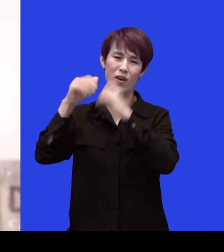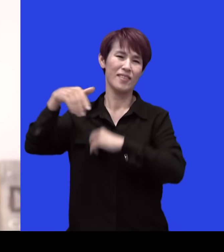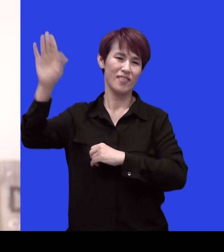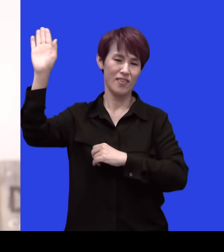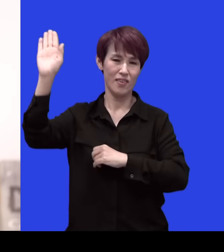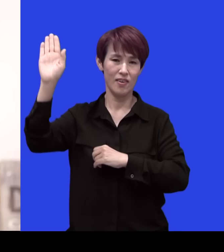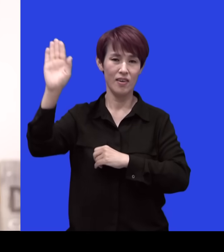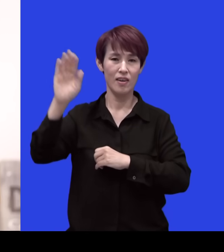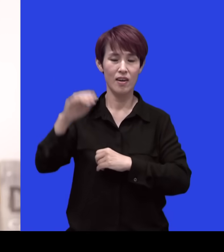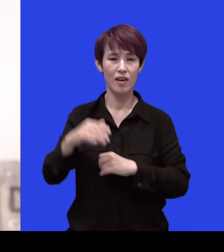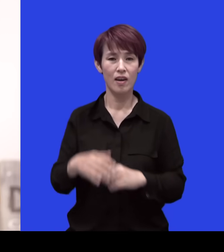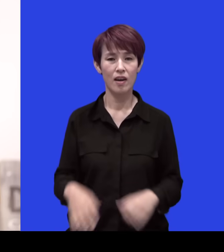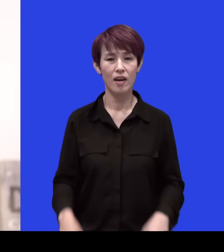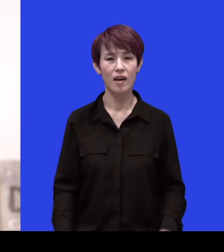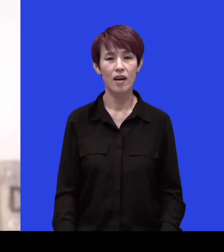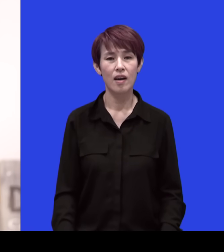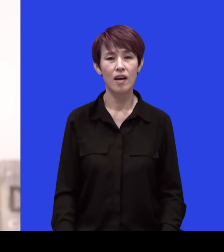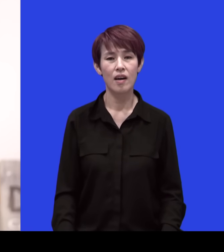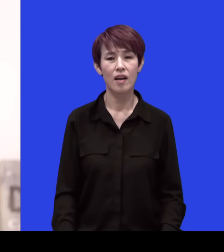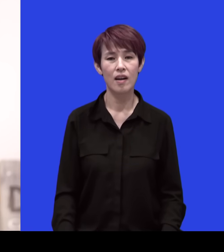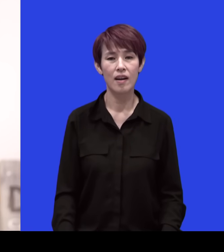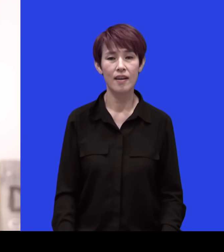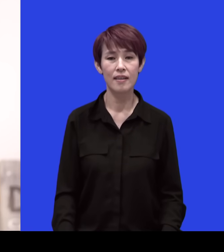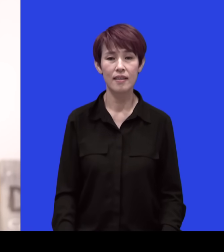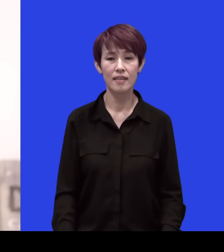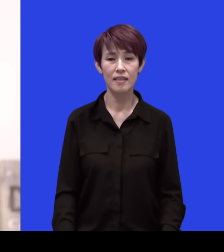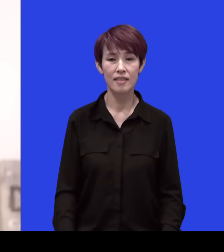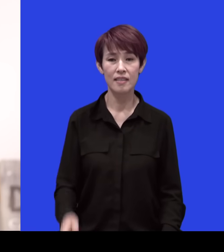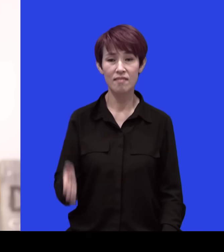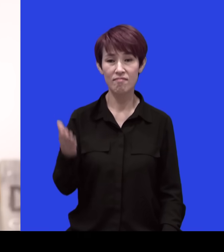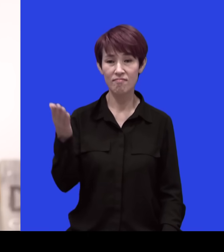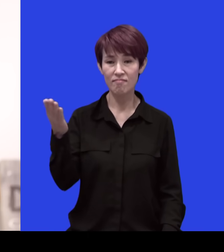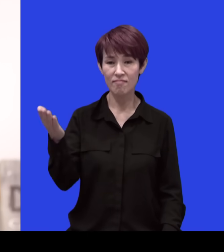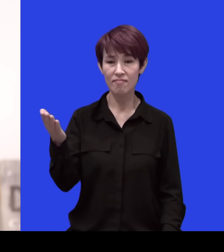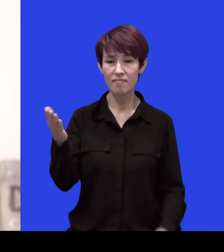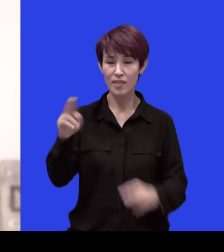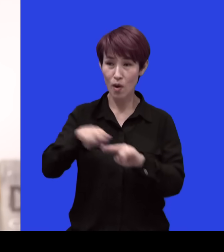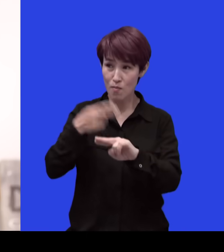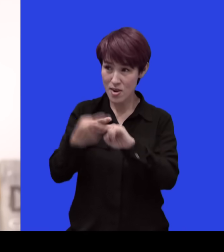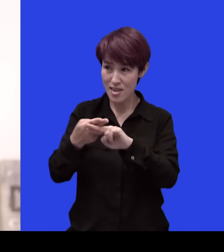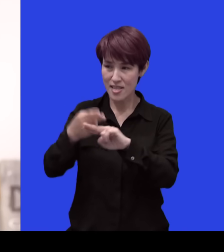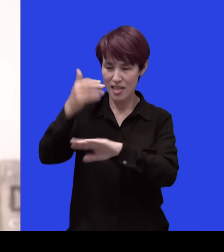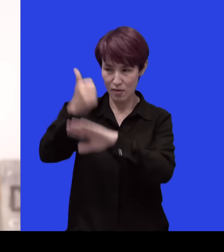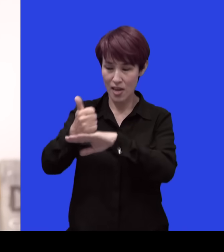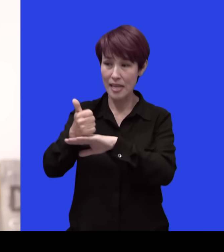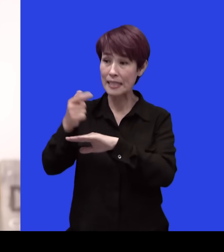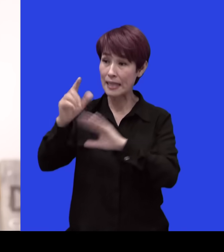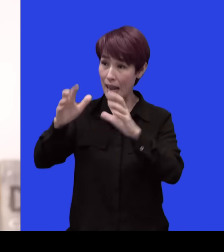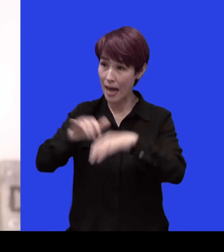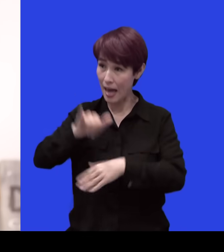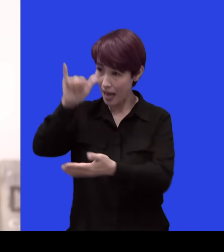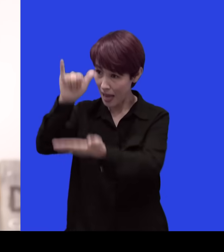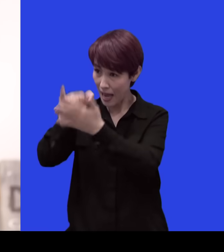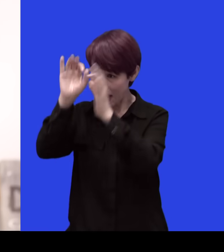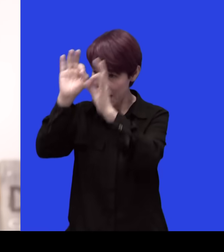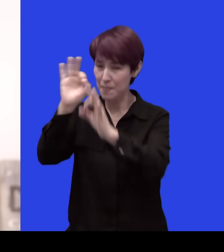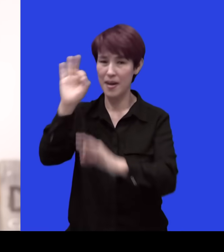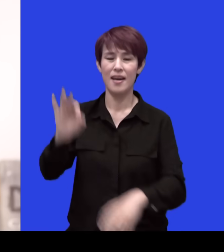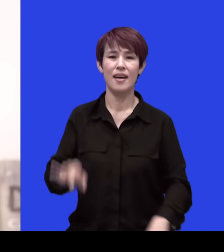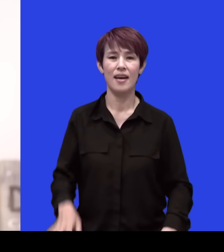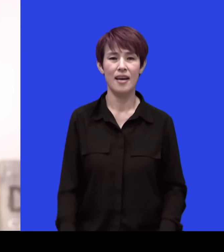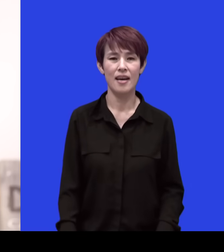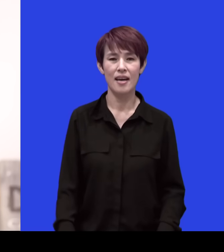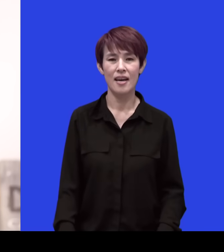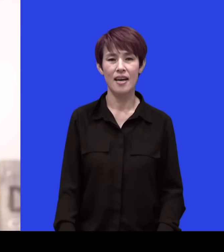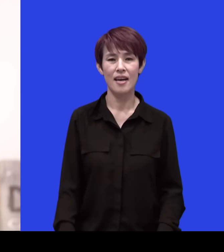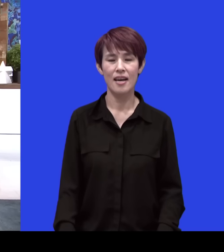기도하던 사람들이 이거는 과테말라에 가서 풀어보라. 그래서 그거를